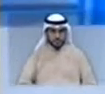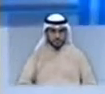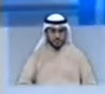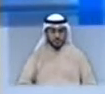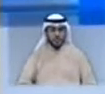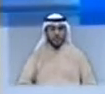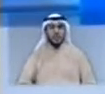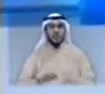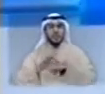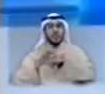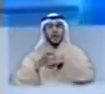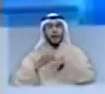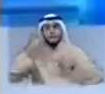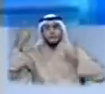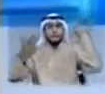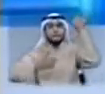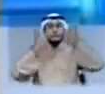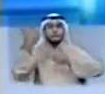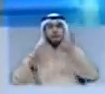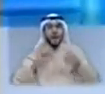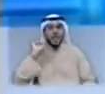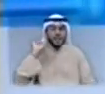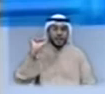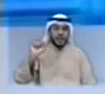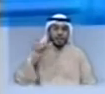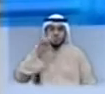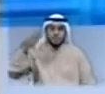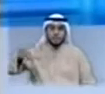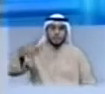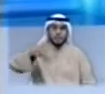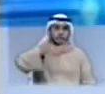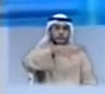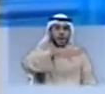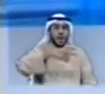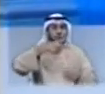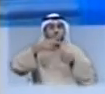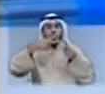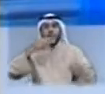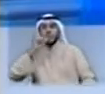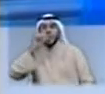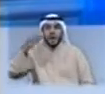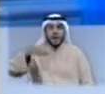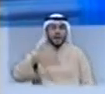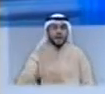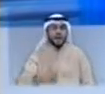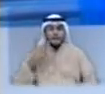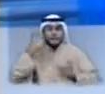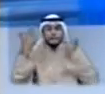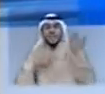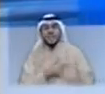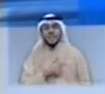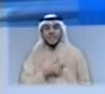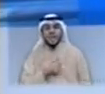أجرى الباحثون في برنامج إدارة السواحل الكويتية في معهد الكويت للأبحاث العلمية دراسة بعنوان